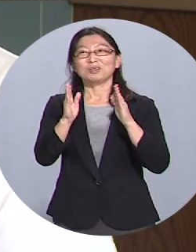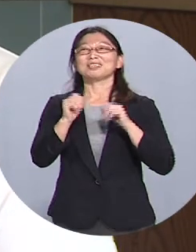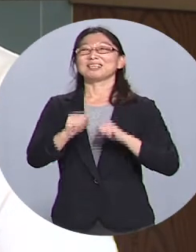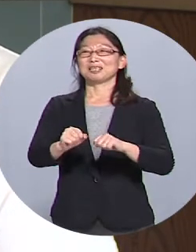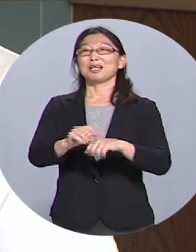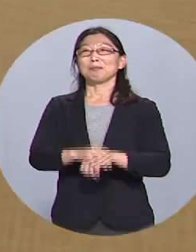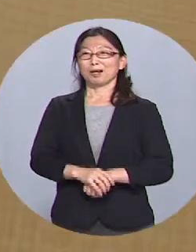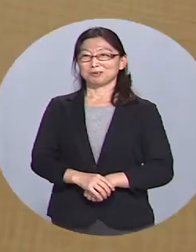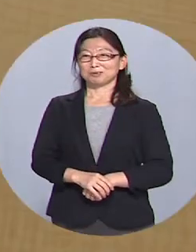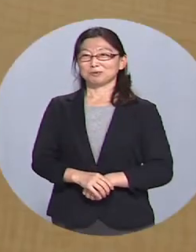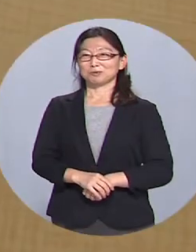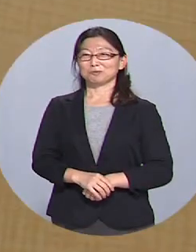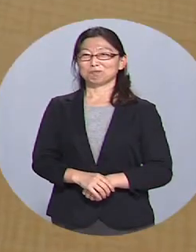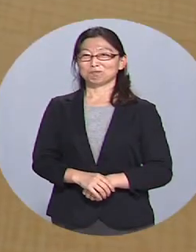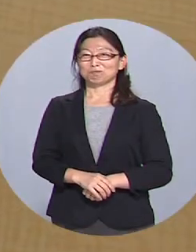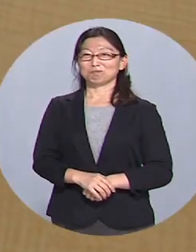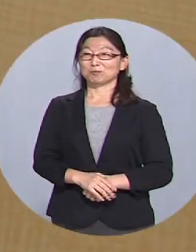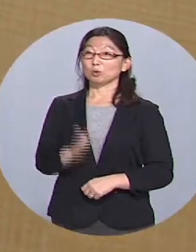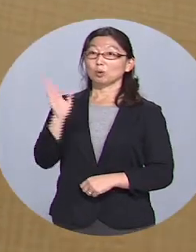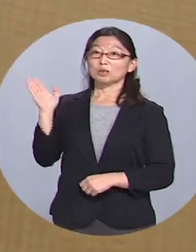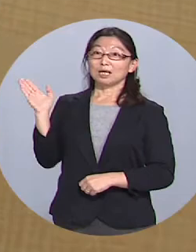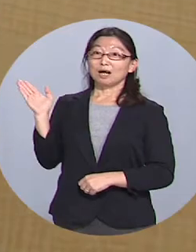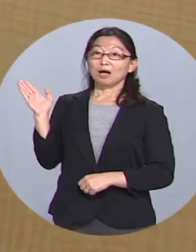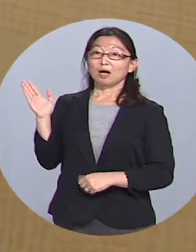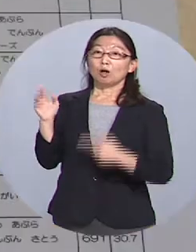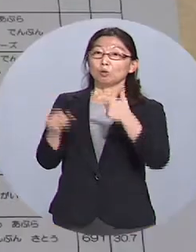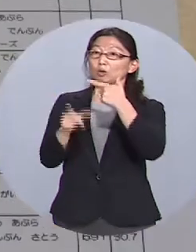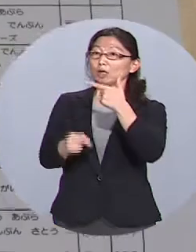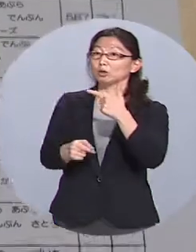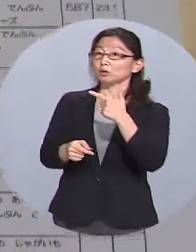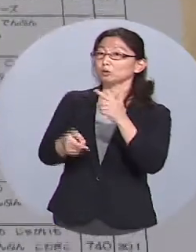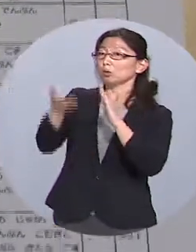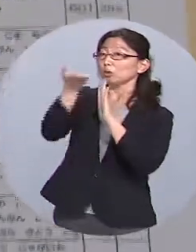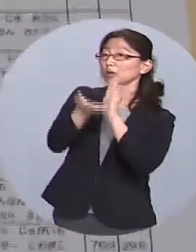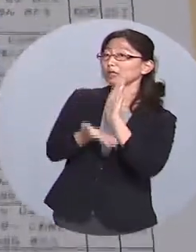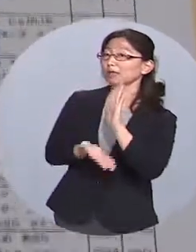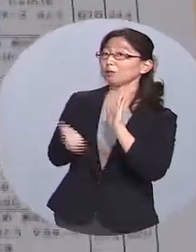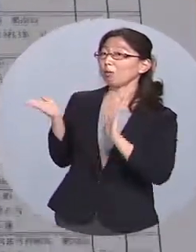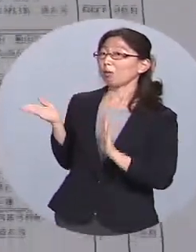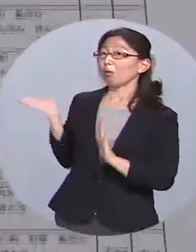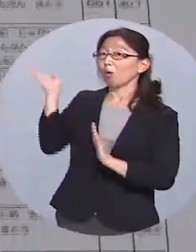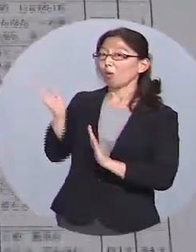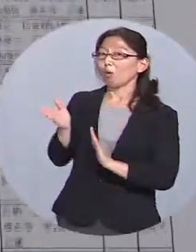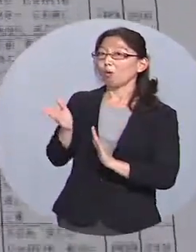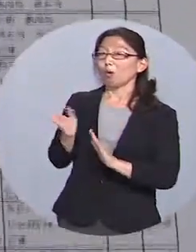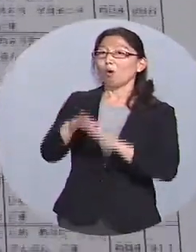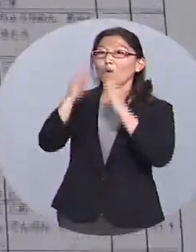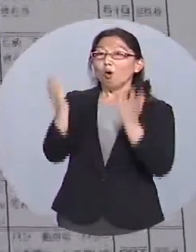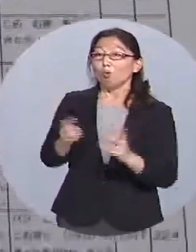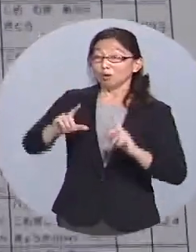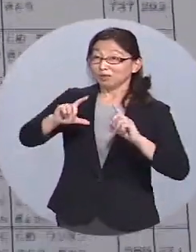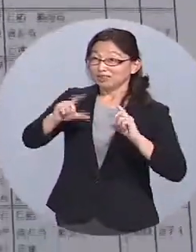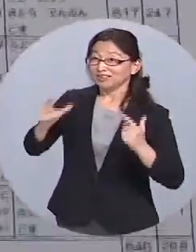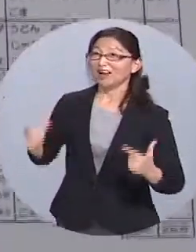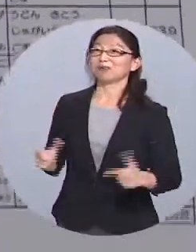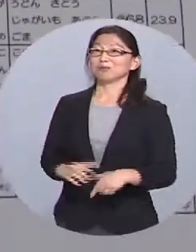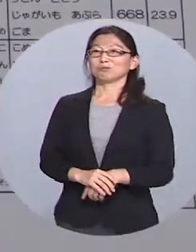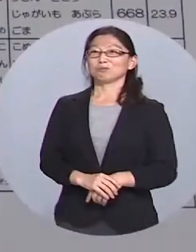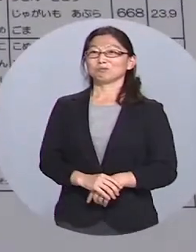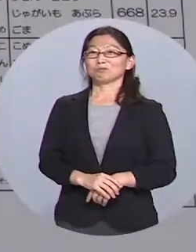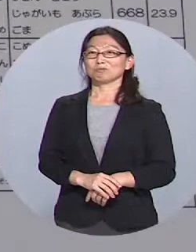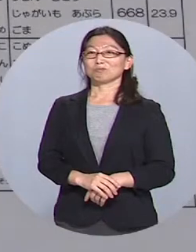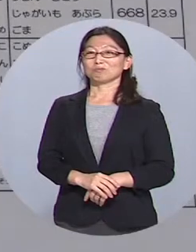ますので、 ご覧ください。こちら6月の献立表なんですけど、はい、ほとんど同じ献立があり